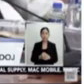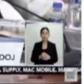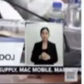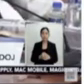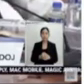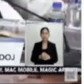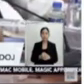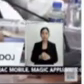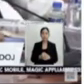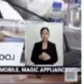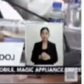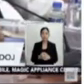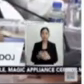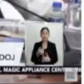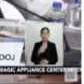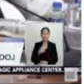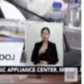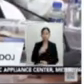bypass po. Kaya hindi po namin munang,